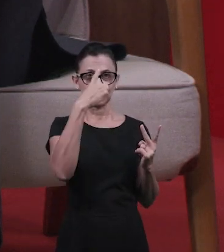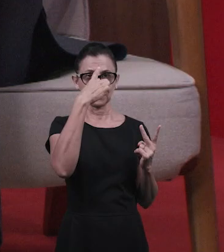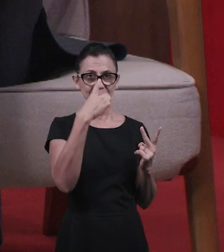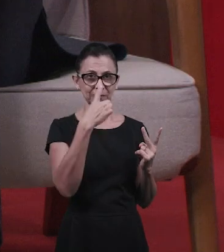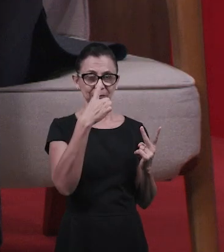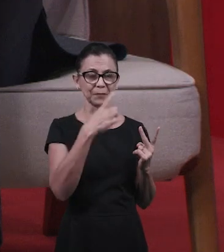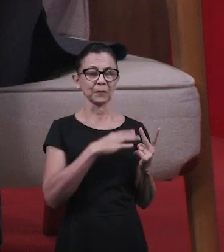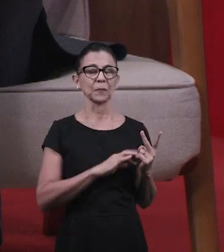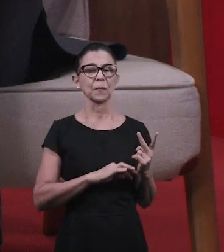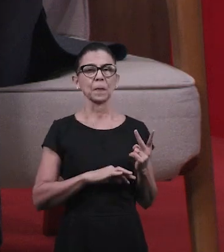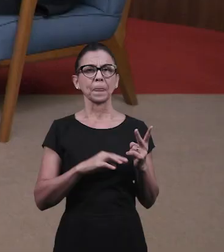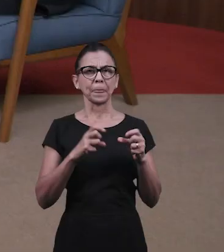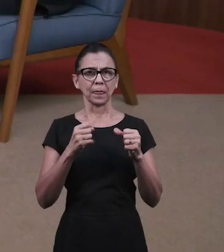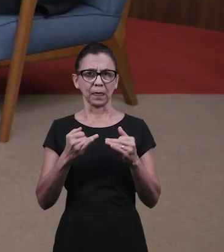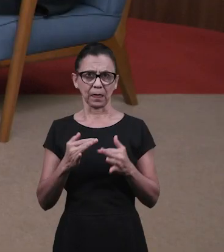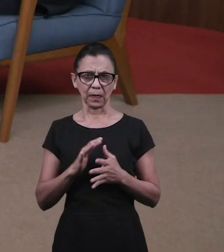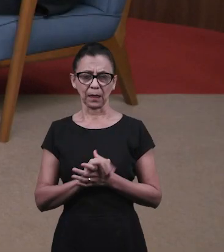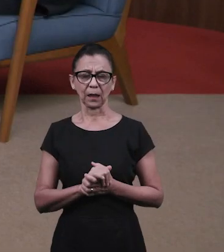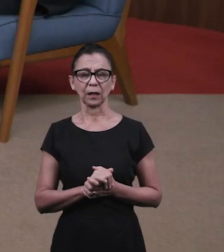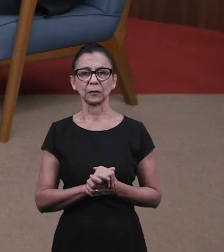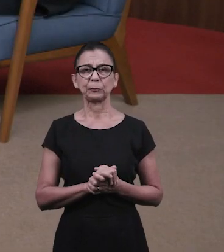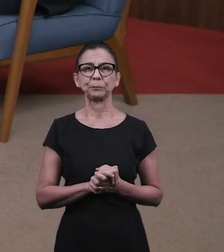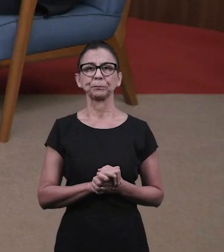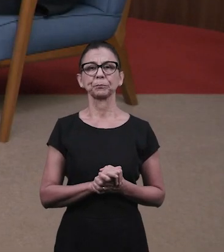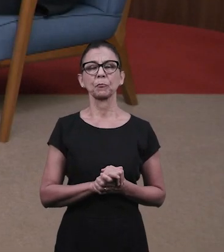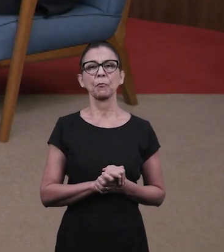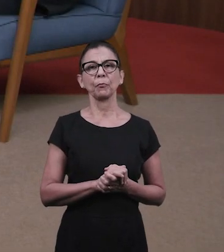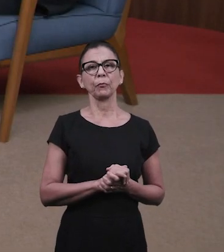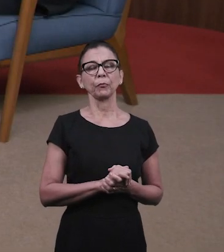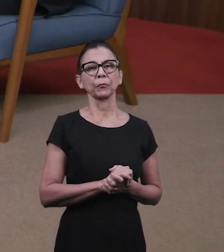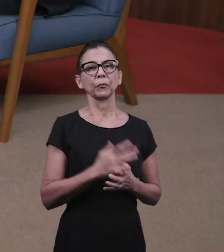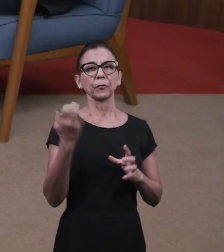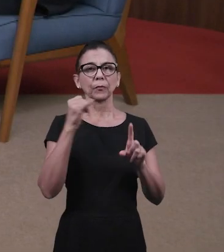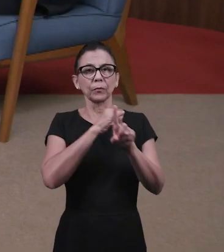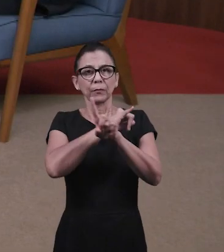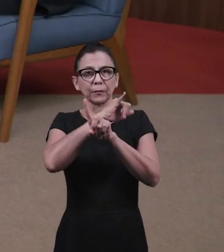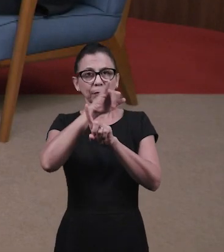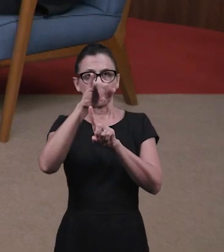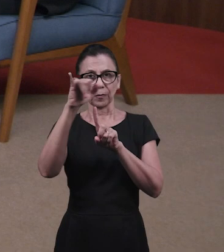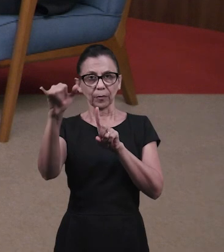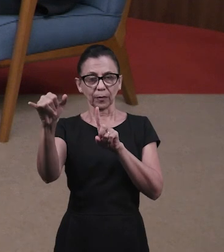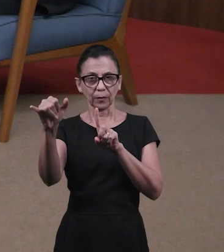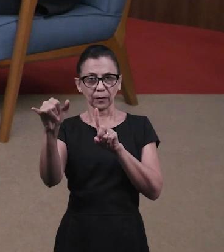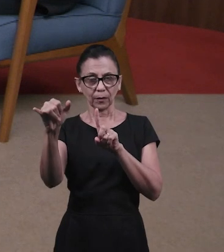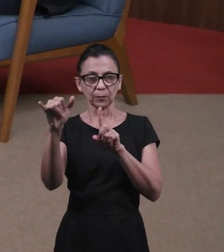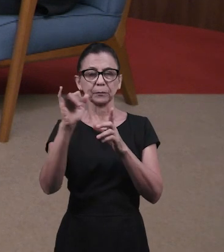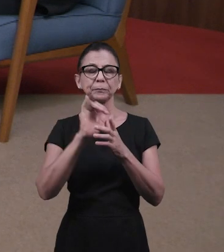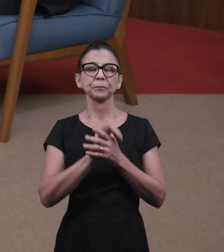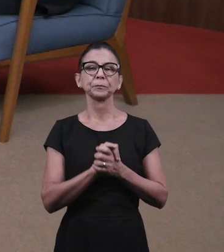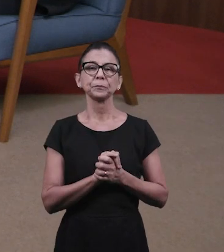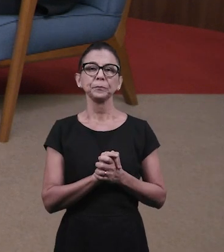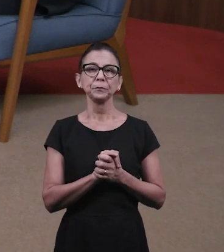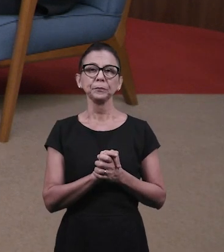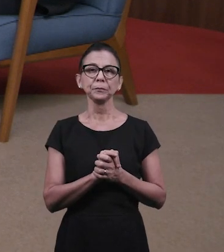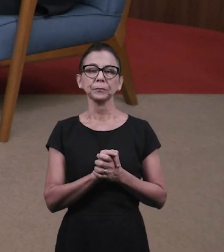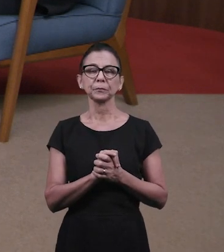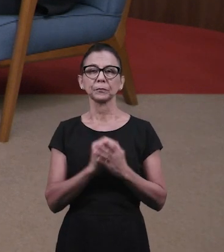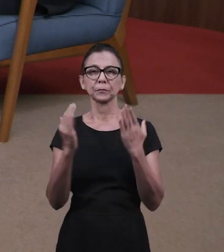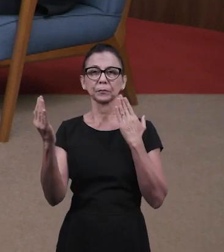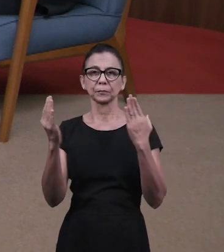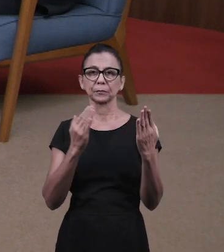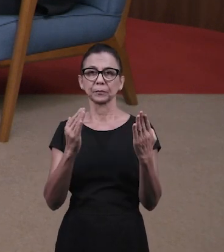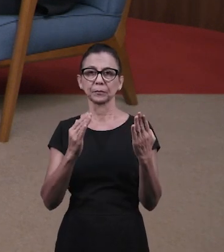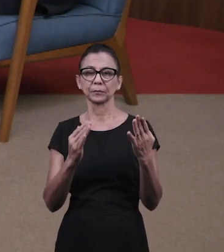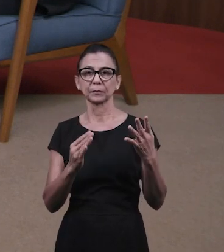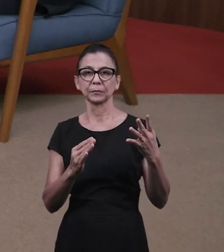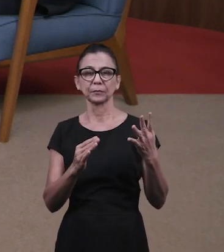important de chaque terrain, pointe, fait référence à des types ou plusieurs types